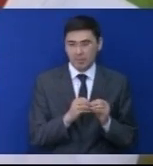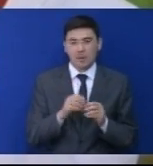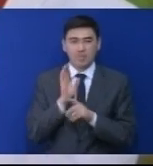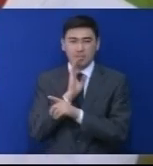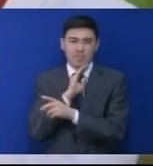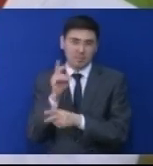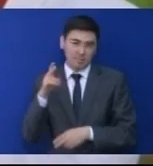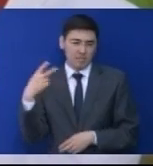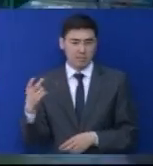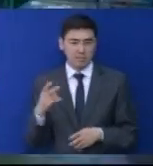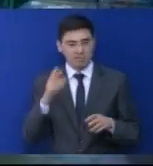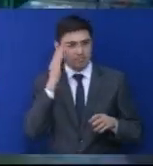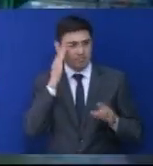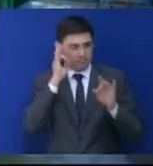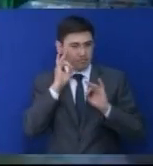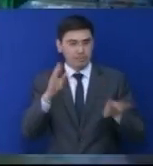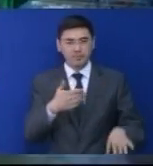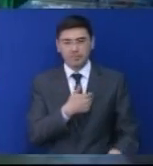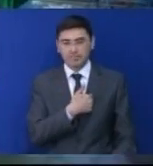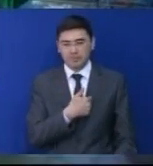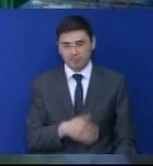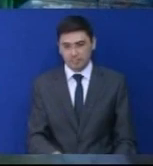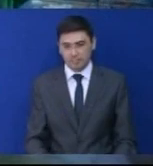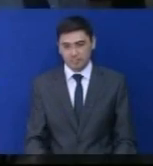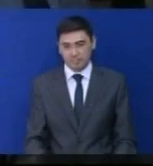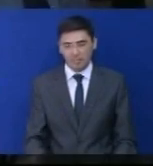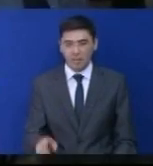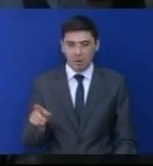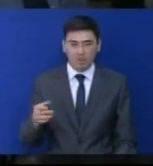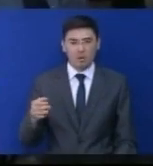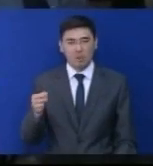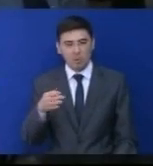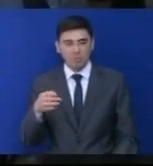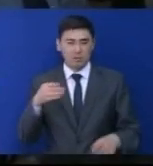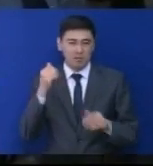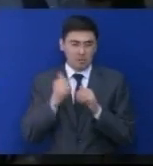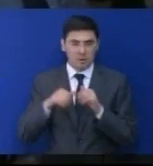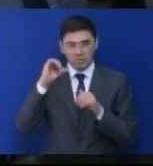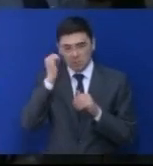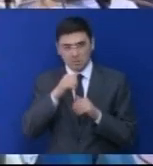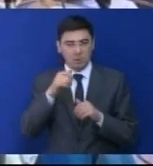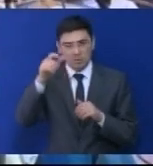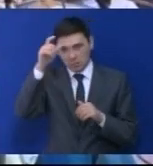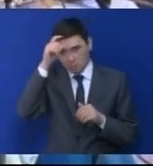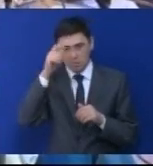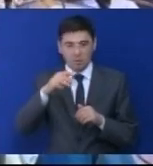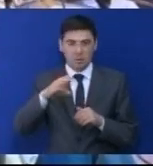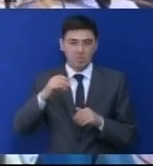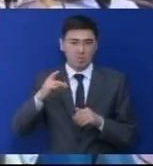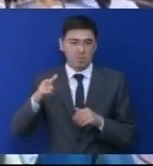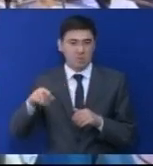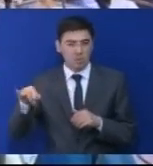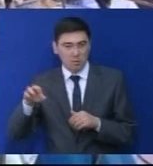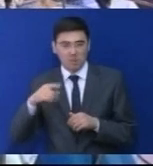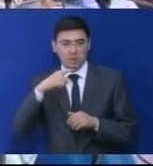секілді өнерлі болын келеді. Гүлдана Ноғайбаева әр жылдары облыс өнер майталмандарының құрамында Түркия, Қытай, Моңғолия, Ресейде